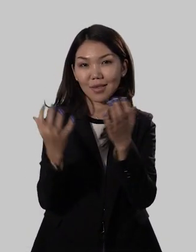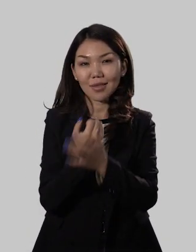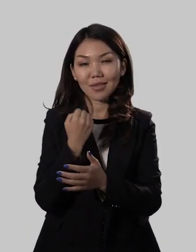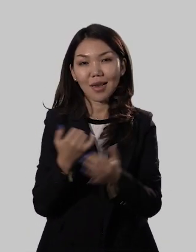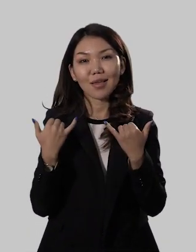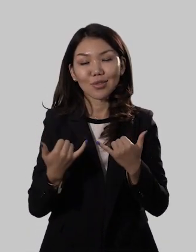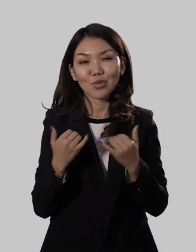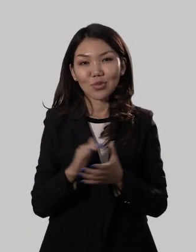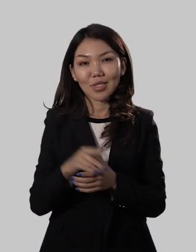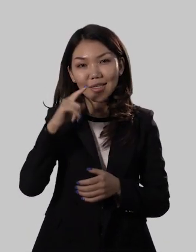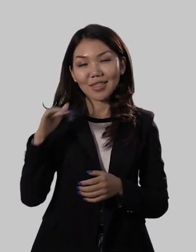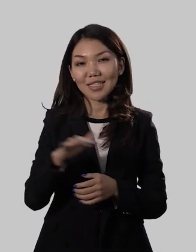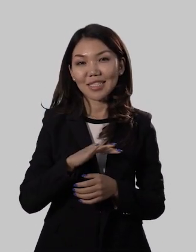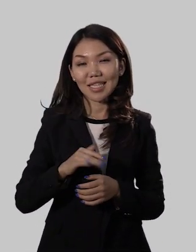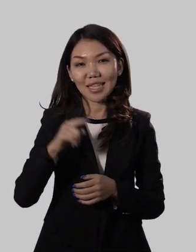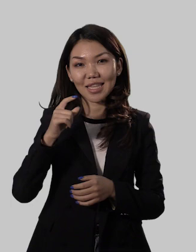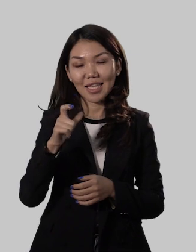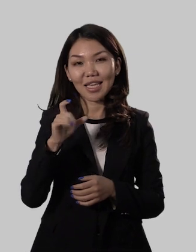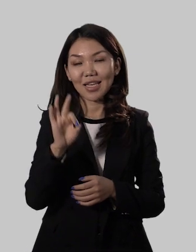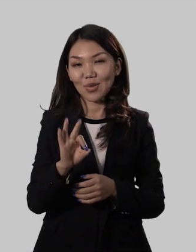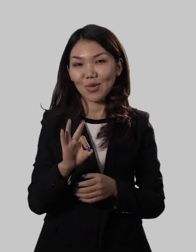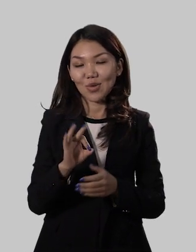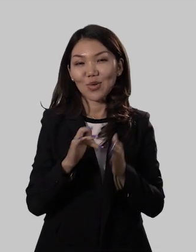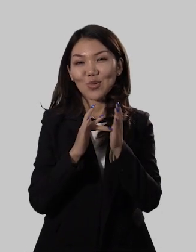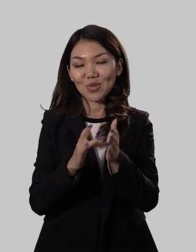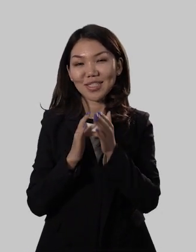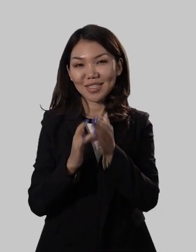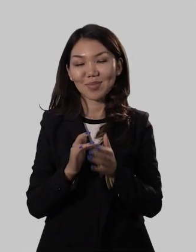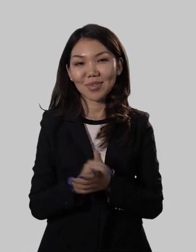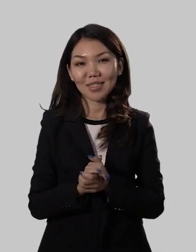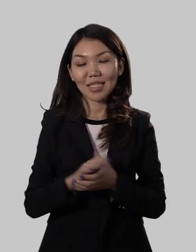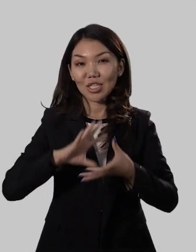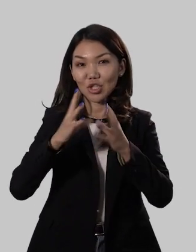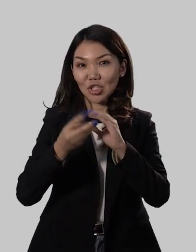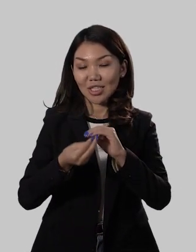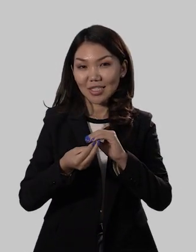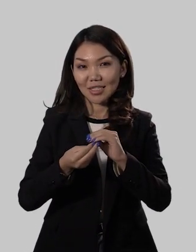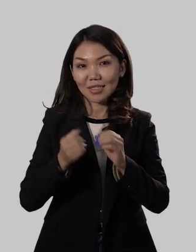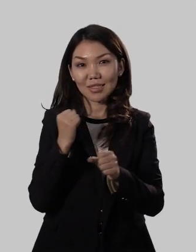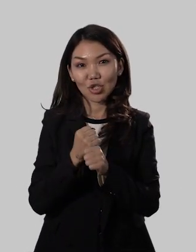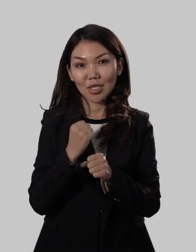Азыркы учурдагы Кыргызстандагы экологиялык туризмдин абалын анализдеп, жыйынтык чыгарасыңар.